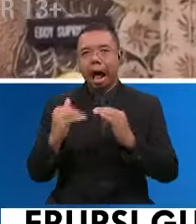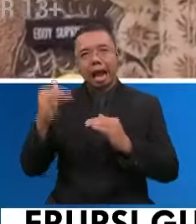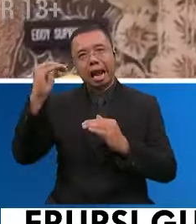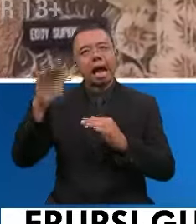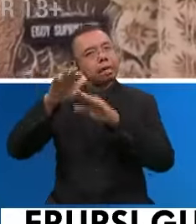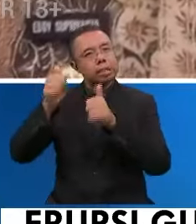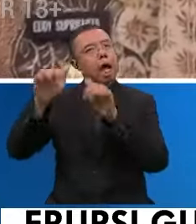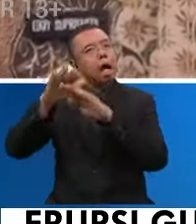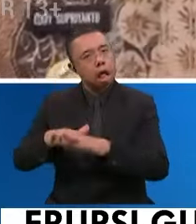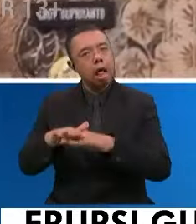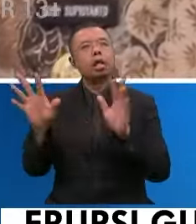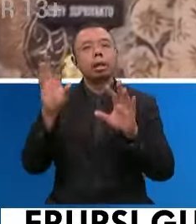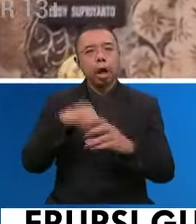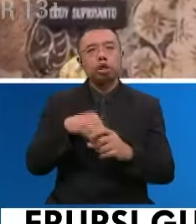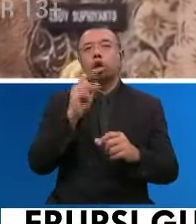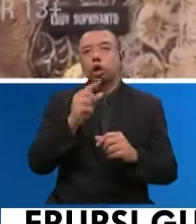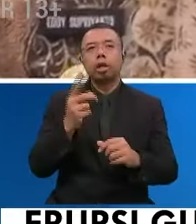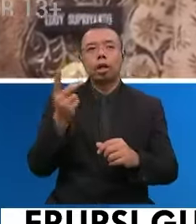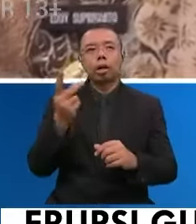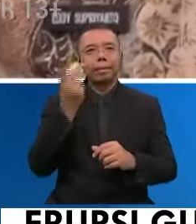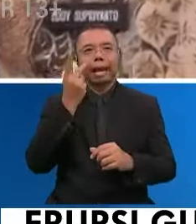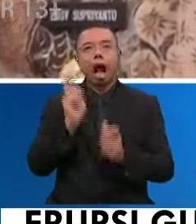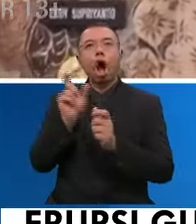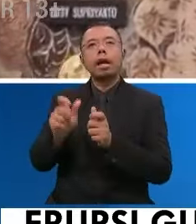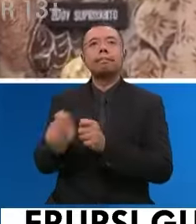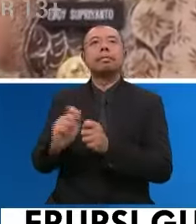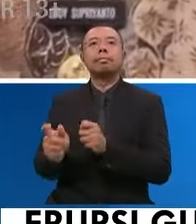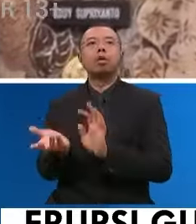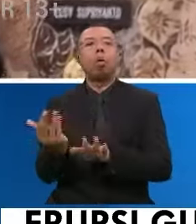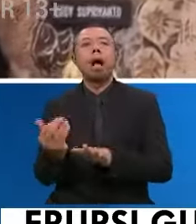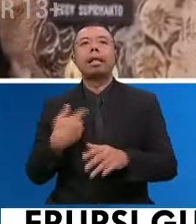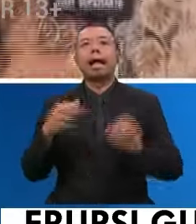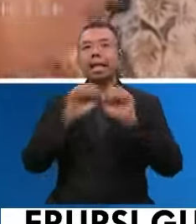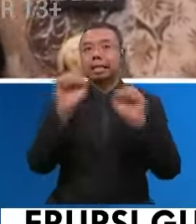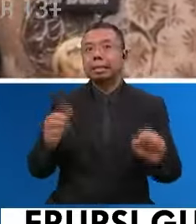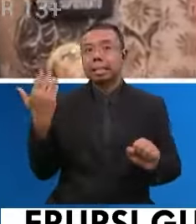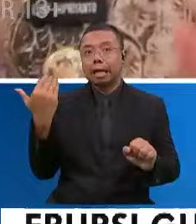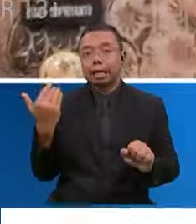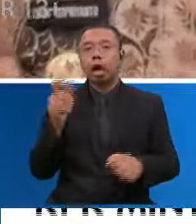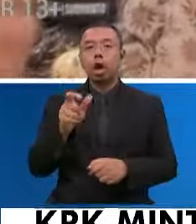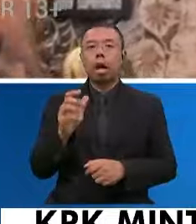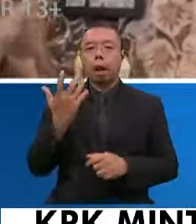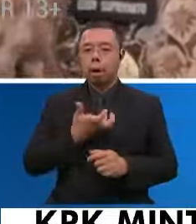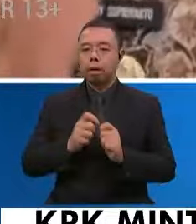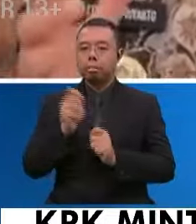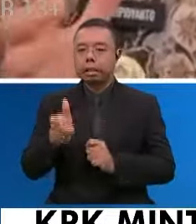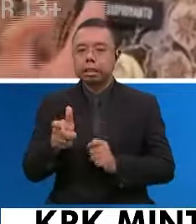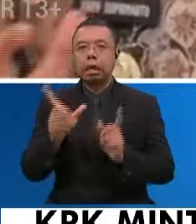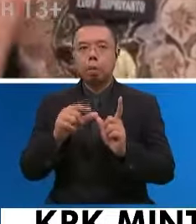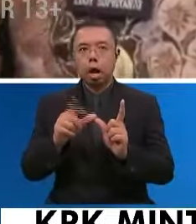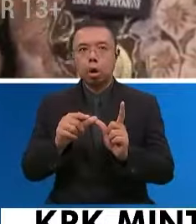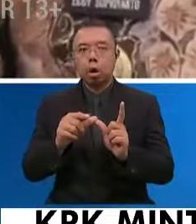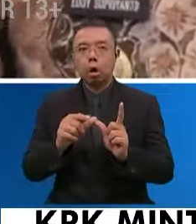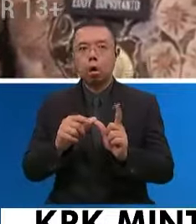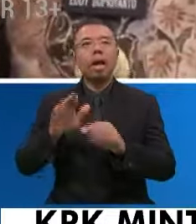penekanan inflasi. Termasuk juga untuk mencegah pembelian yang berulang-ulang. Kita ada sistem tadi itu sehingga orang yang mau beli di warteg atau warung